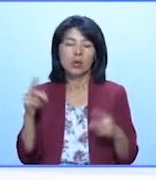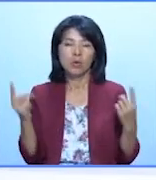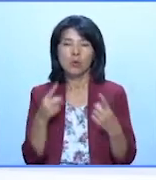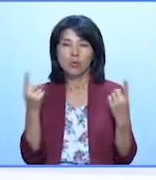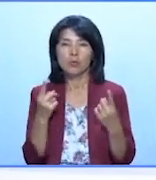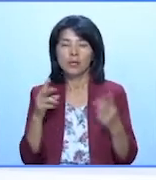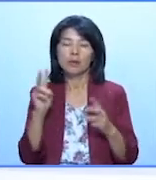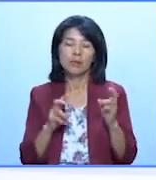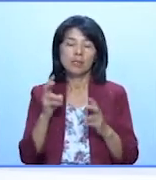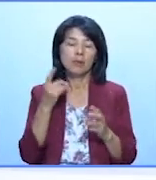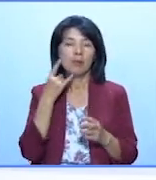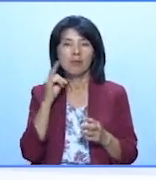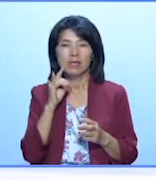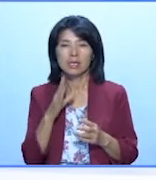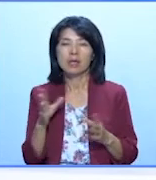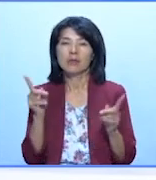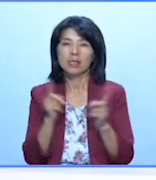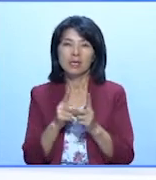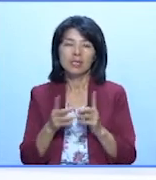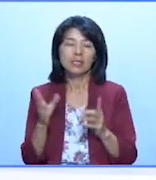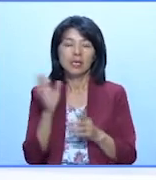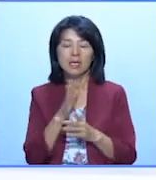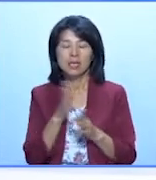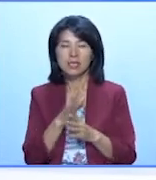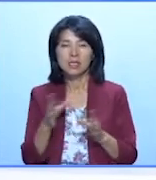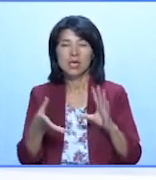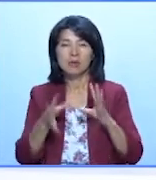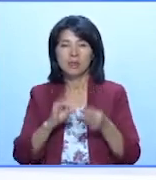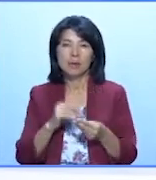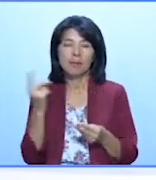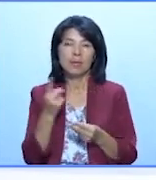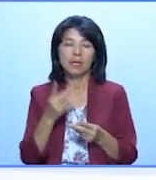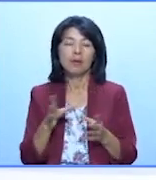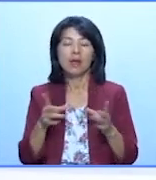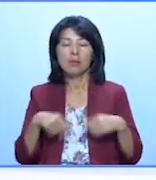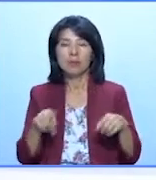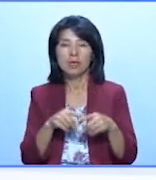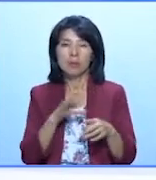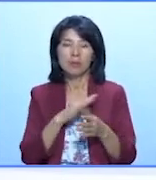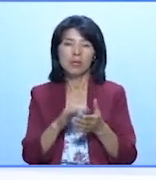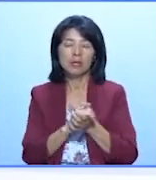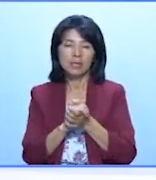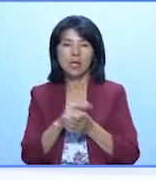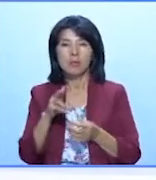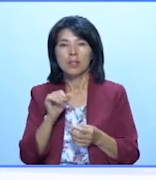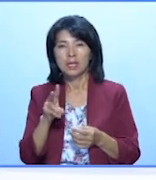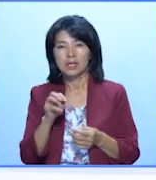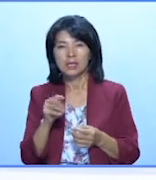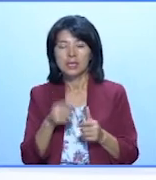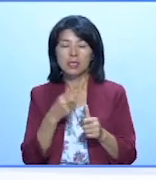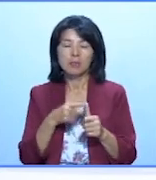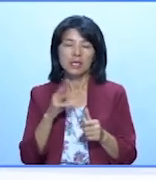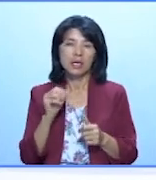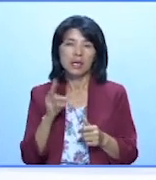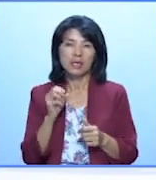предприятия Приртышья. Встретился с экологической общественностью. А первыми объектами, с которыми он ознакомился, стали плотина гидроузла канала имени Каныш